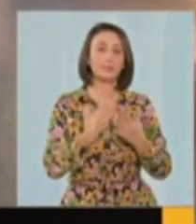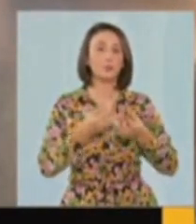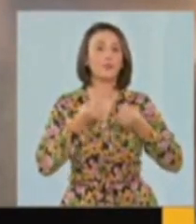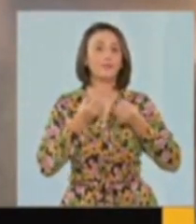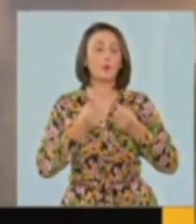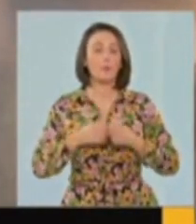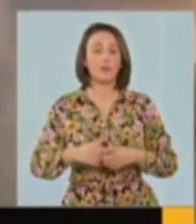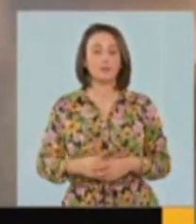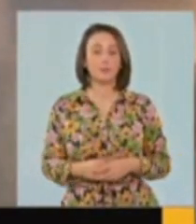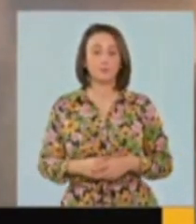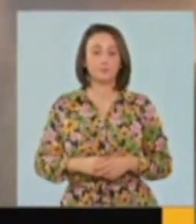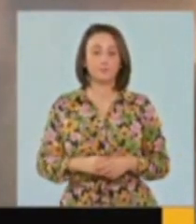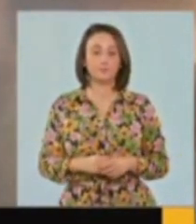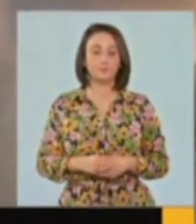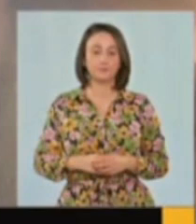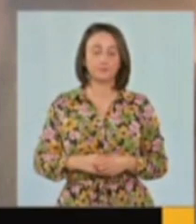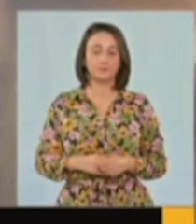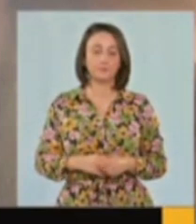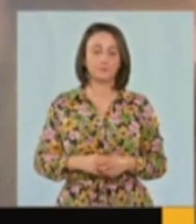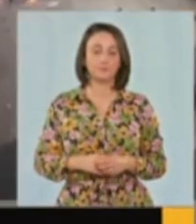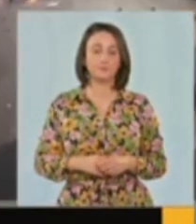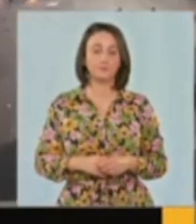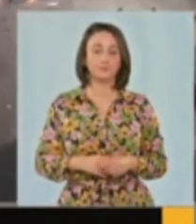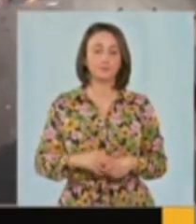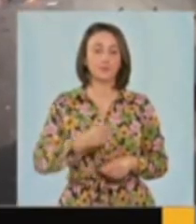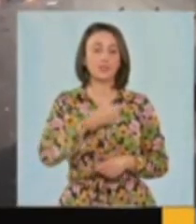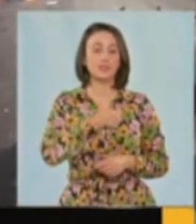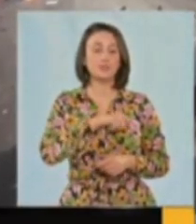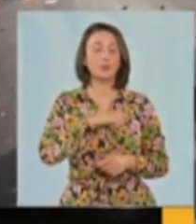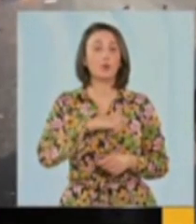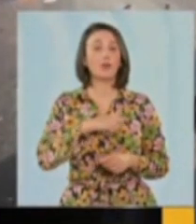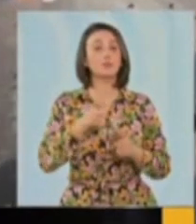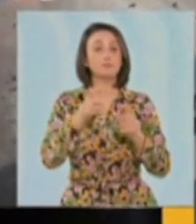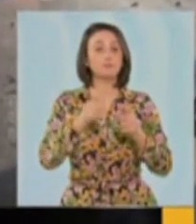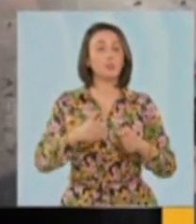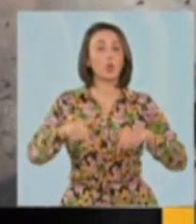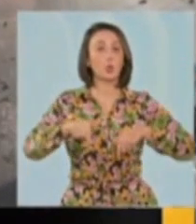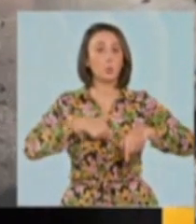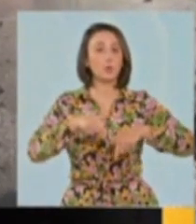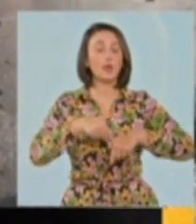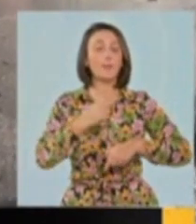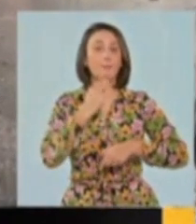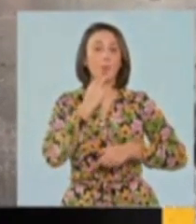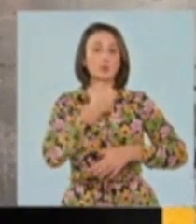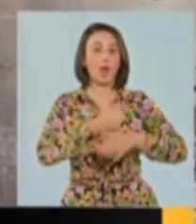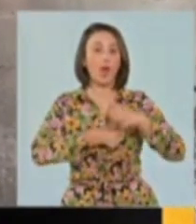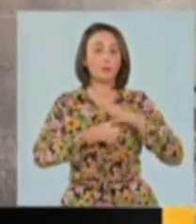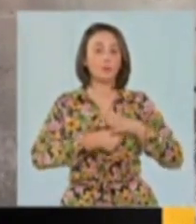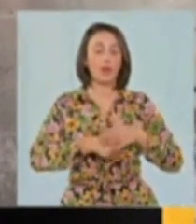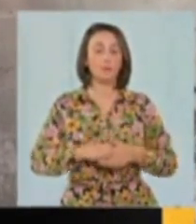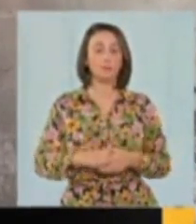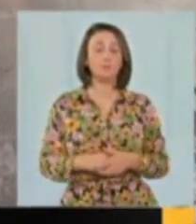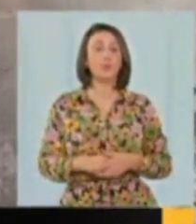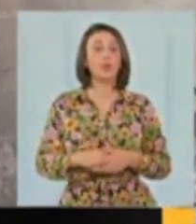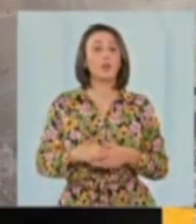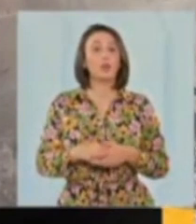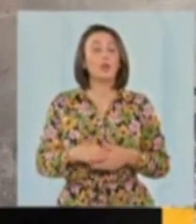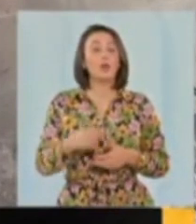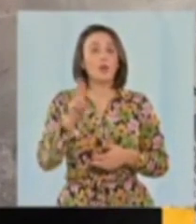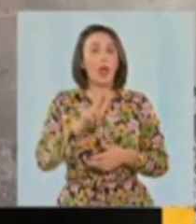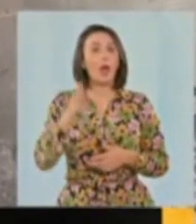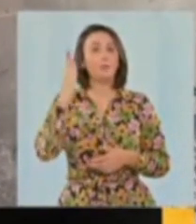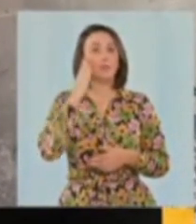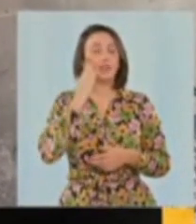aceste informații extrem de importante. Claudiu Costea, inspector în cadrul Brigăzii Rutiere a Poliției Capitalei. Doamnelor și domnilor, vă